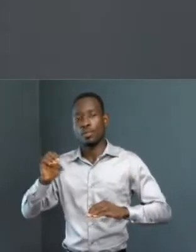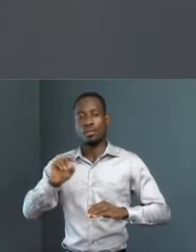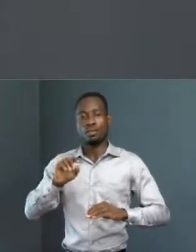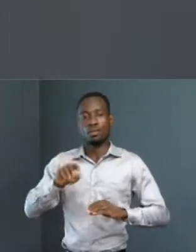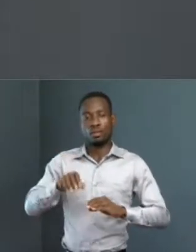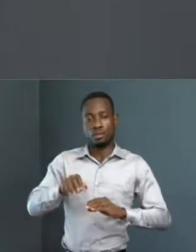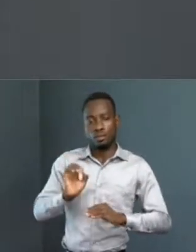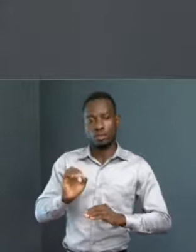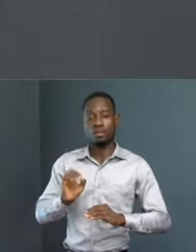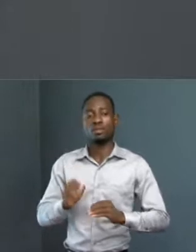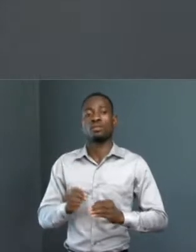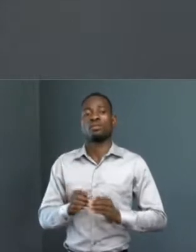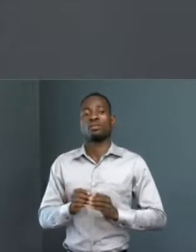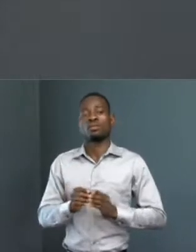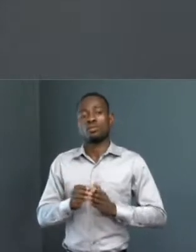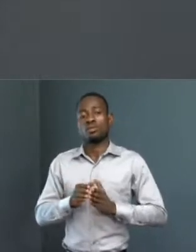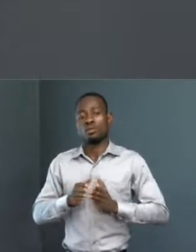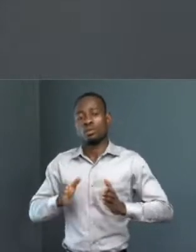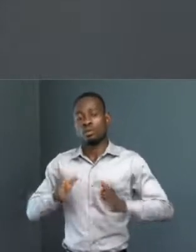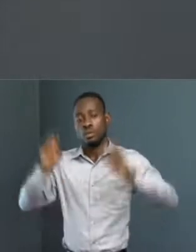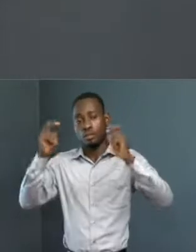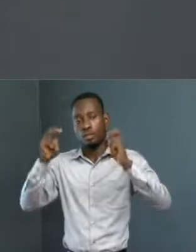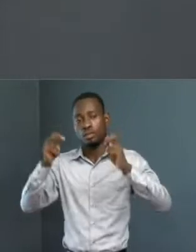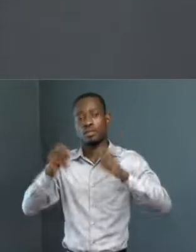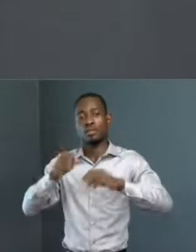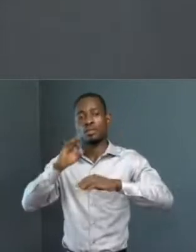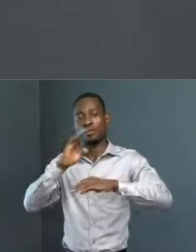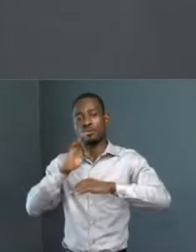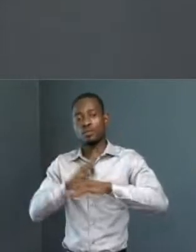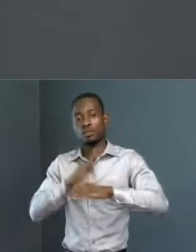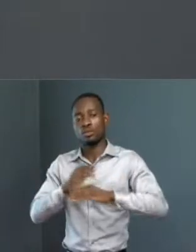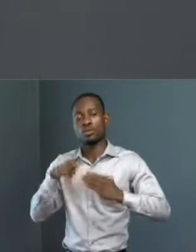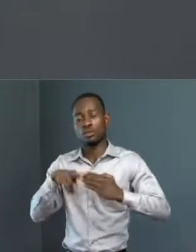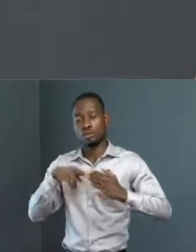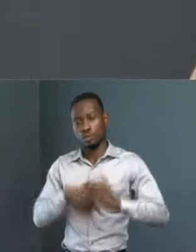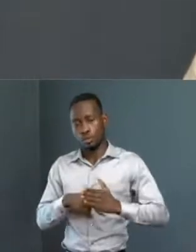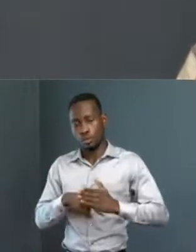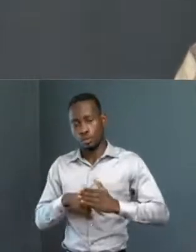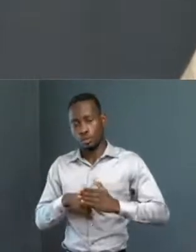tiré du grand thème « Les fonctions de relation ».